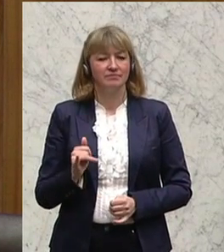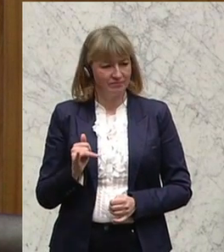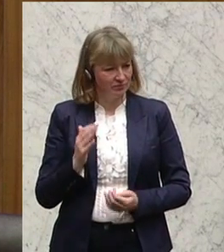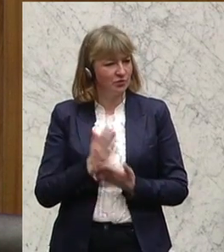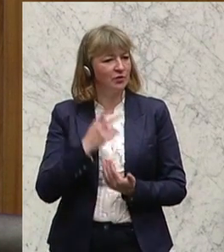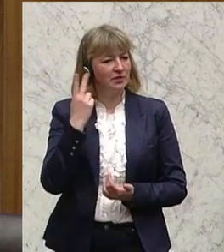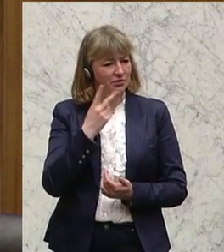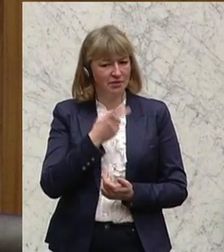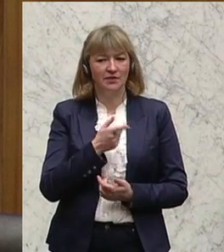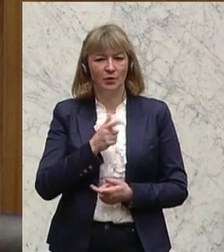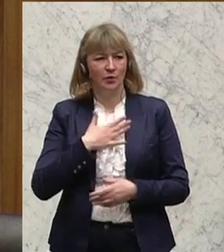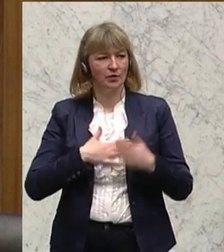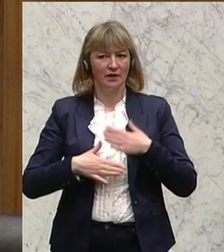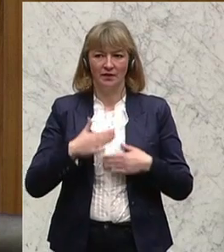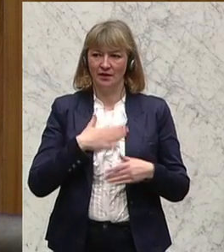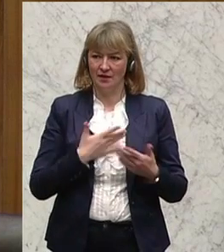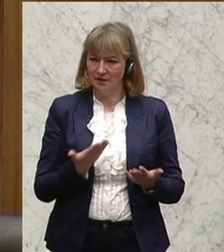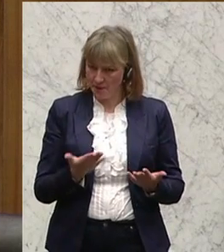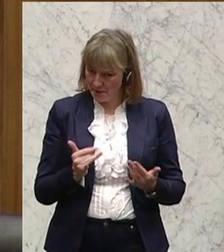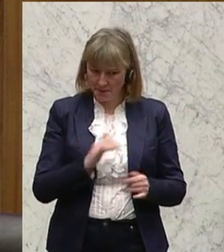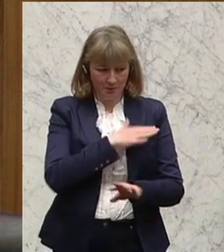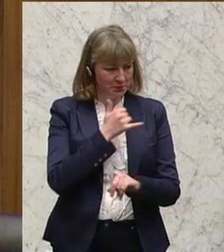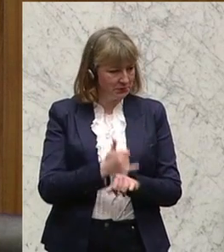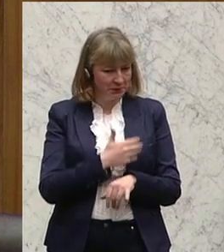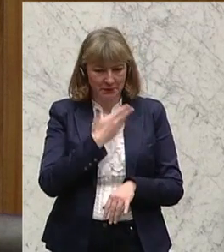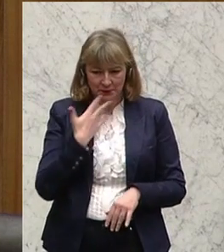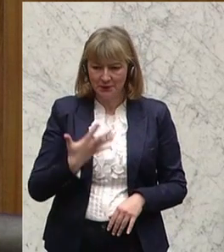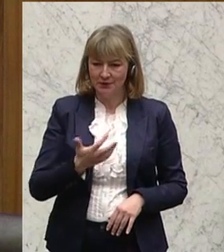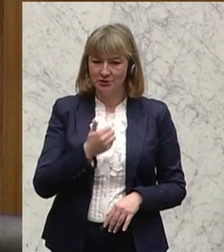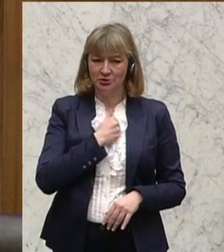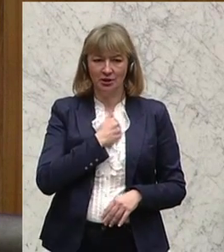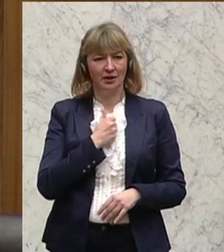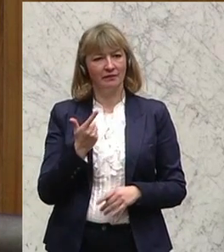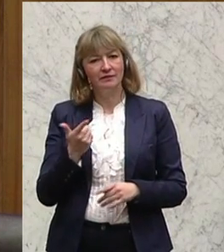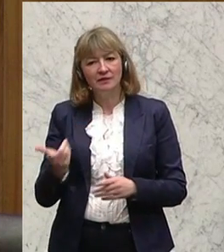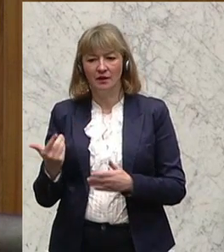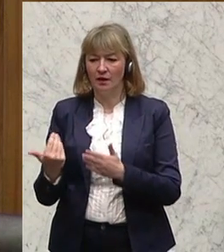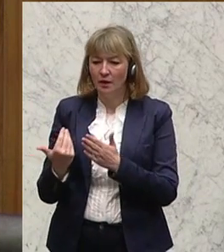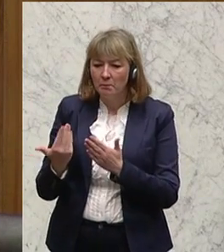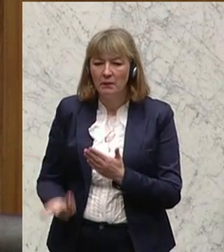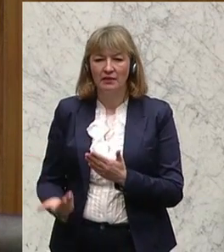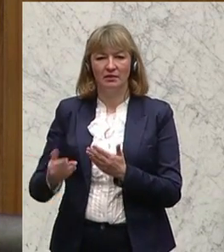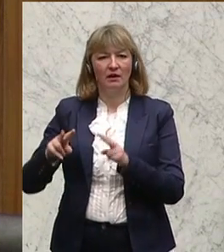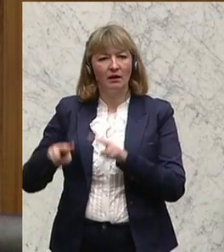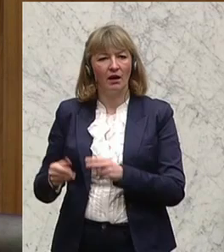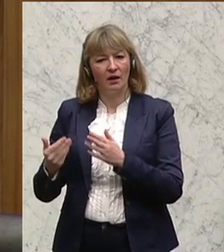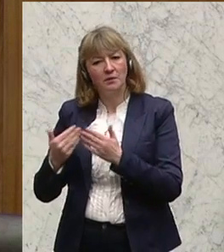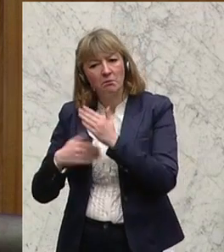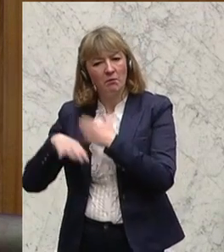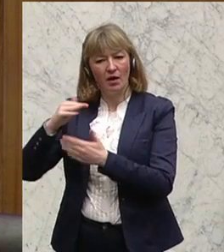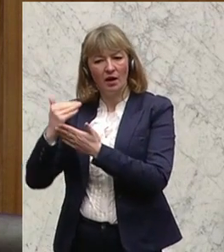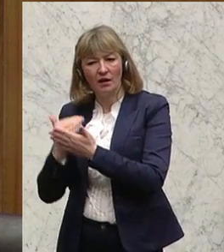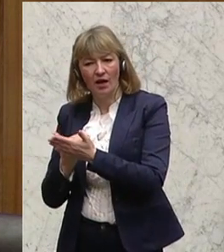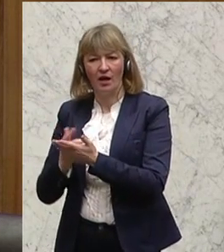darüber, dass es bis jetzt nicht gelungen ist, mehr an neuem Mietrecht zu regeln als die